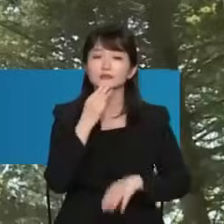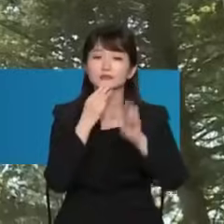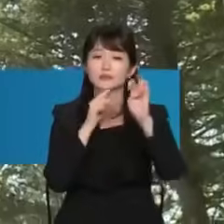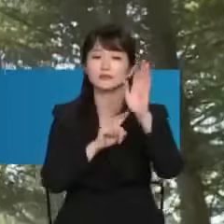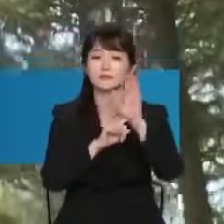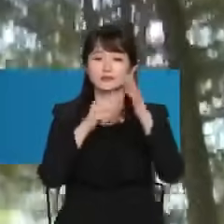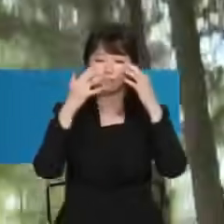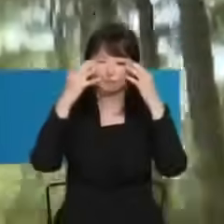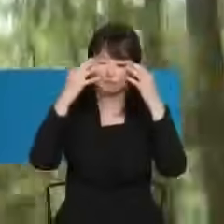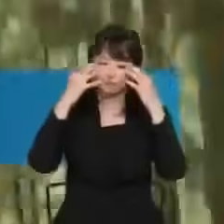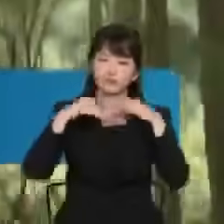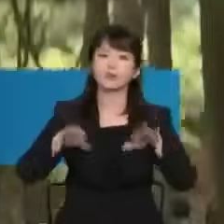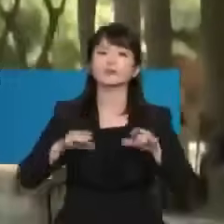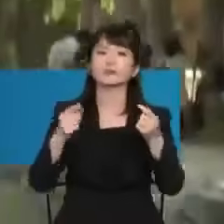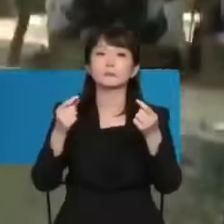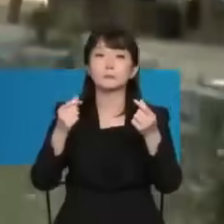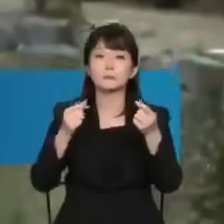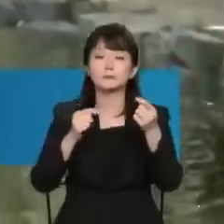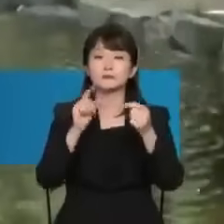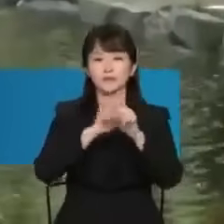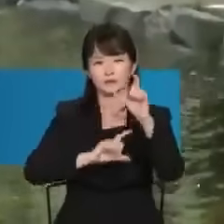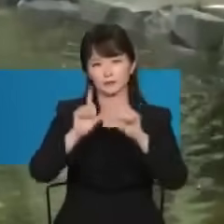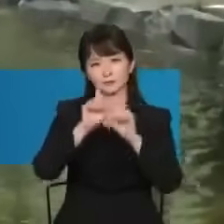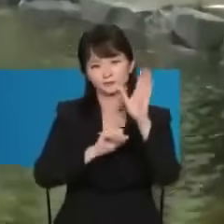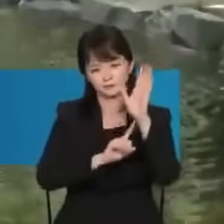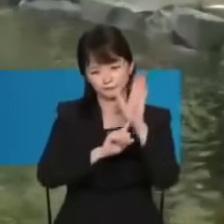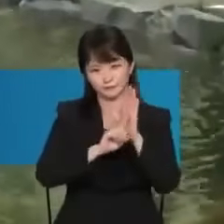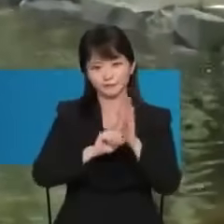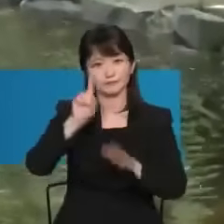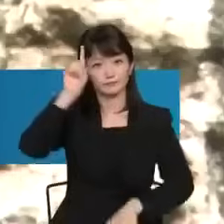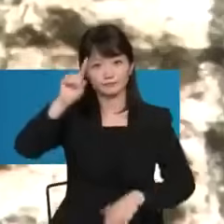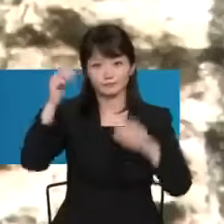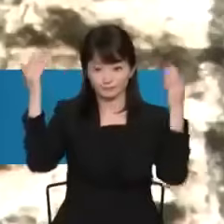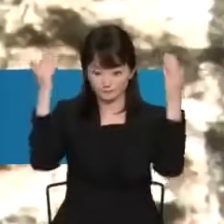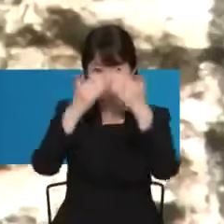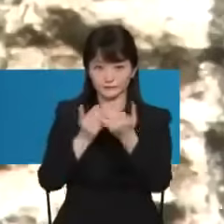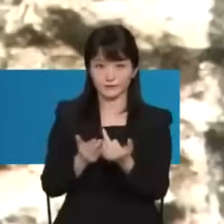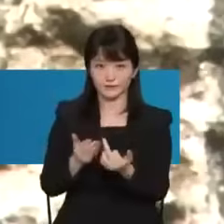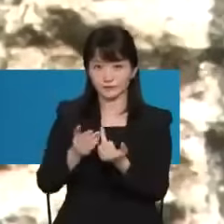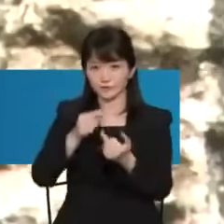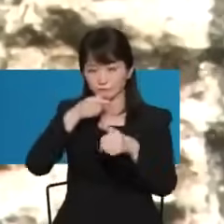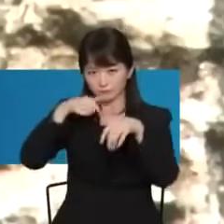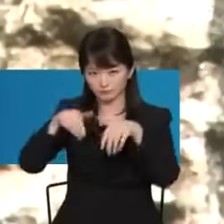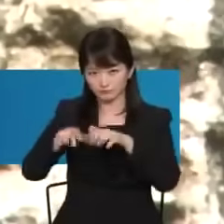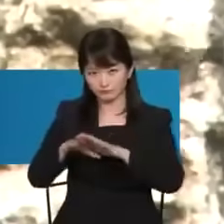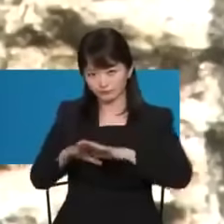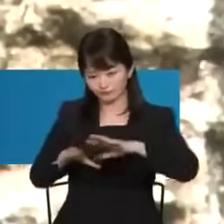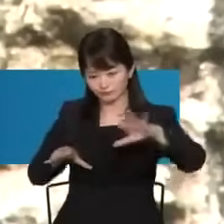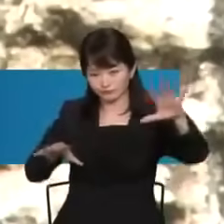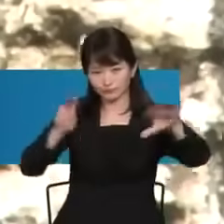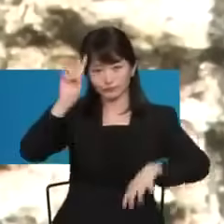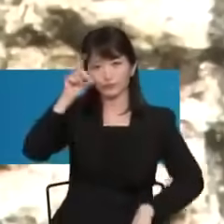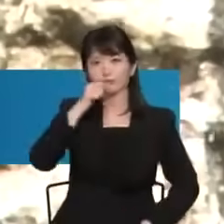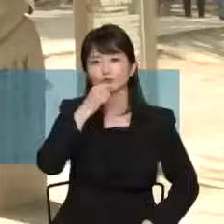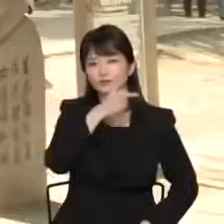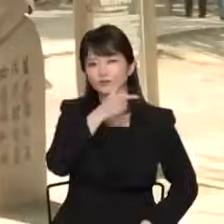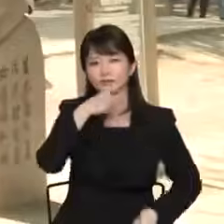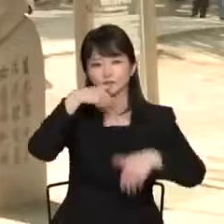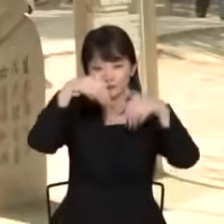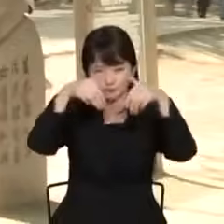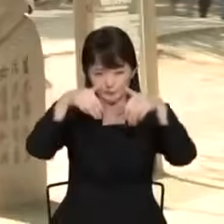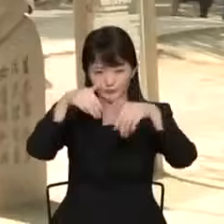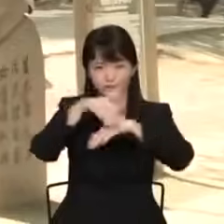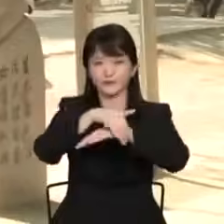30도까지 오르는 등 오늘과 비슷하거나 조금 더 높겠습니다. 내일 밤부터는 제주에서 비가 시작돼서 올해 월요일에 전국으로 확대될